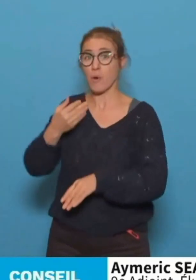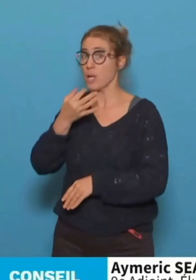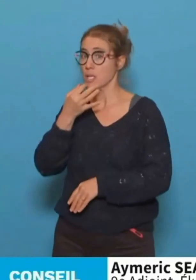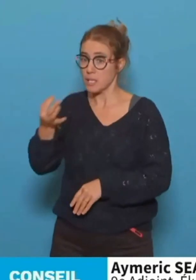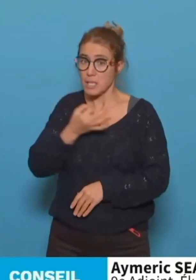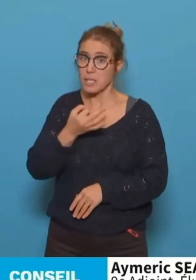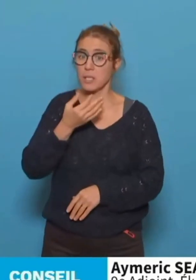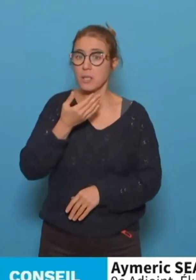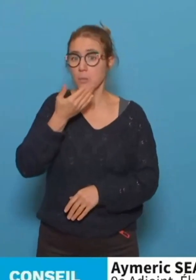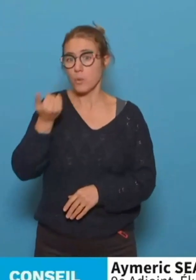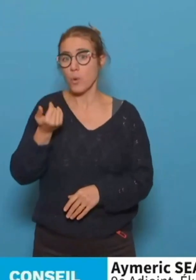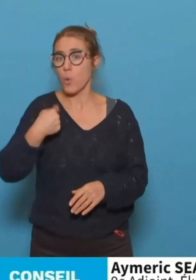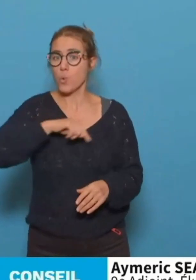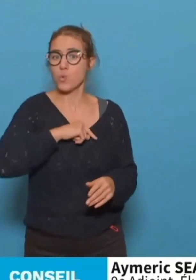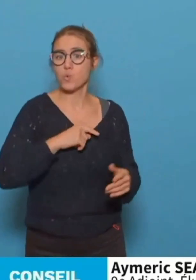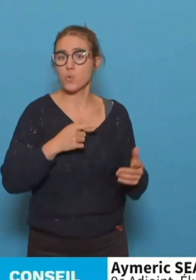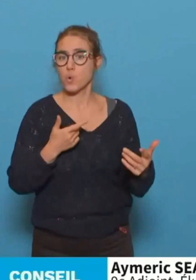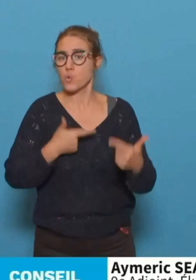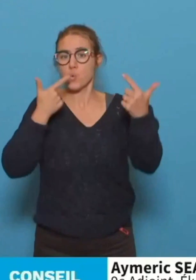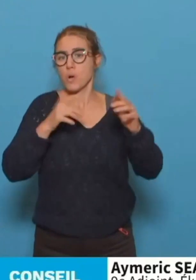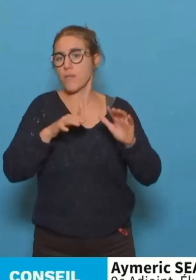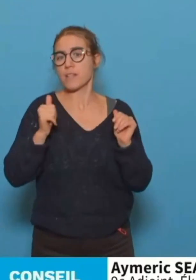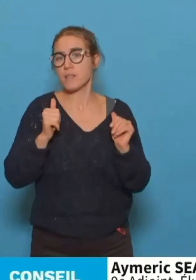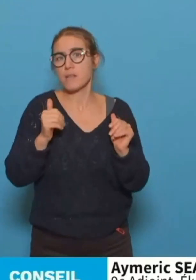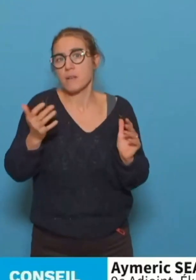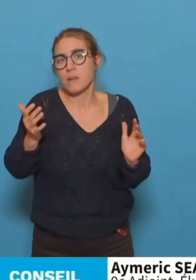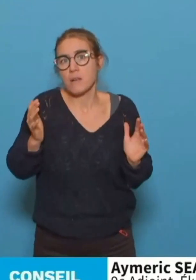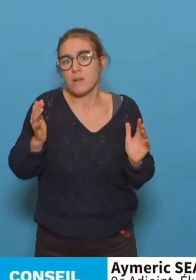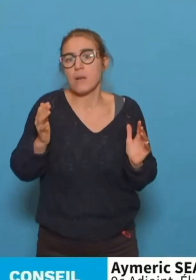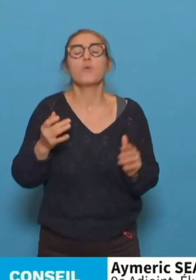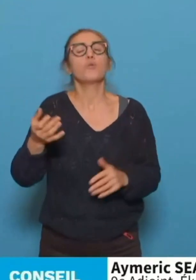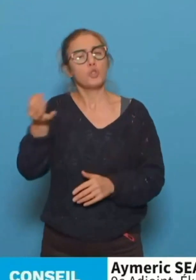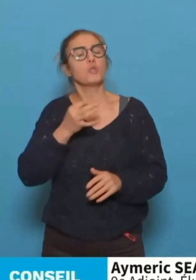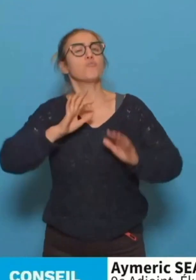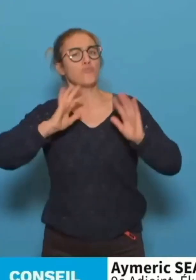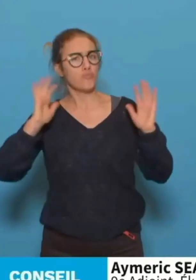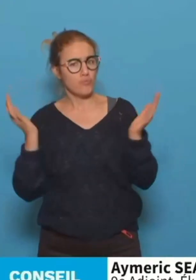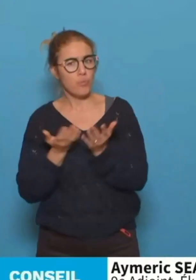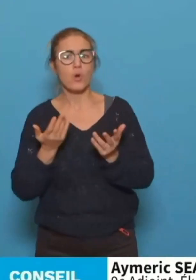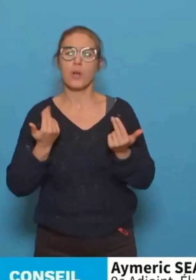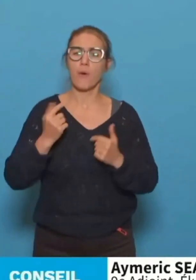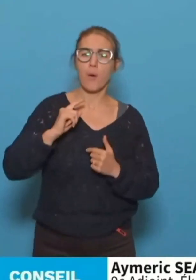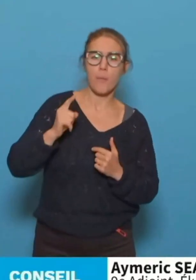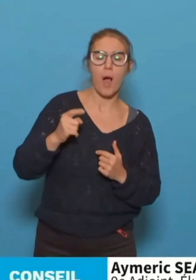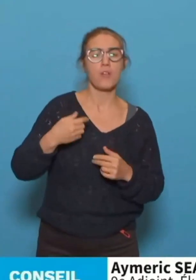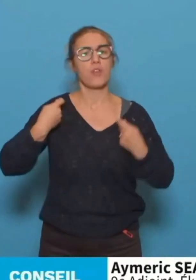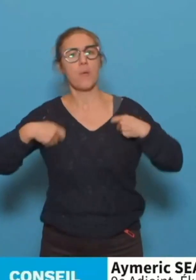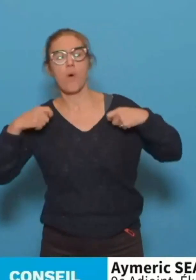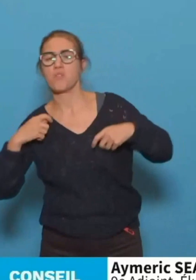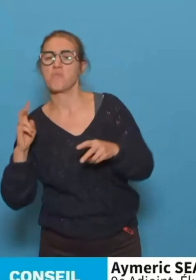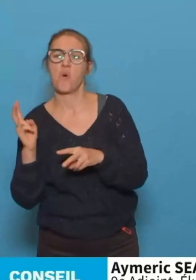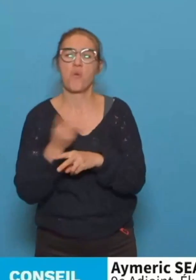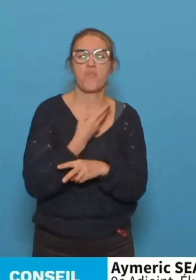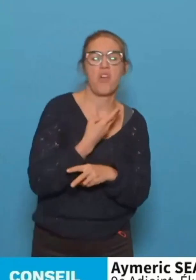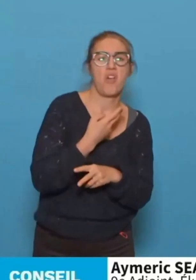épargné une belle pelse d'armes avec Julien Bainvel, puisque vous nous dites « ça ne va pas, c'est mal dépensé à Angers Nantes Opéra, il n'y a rien